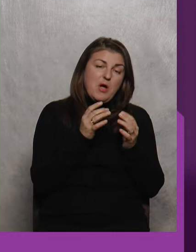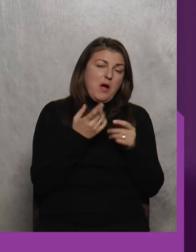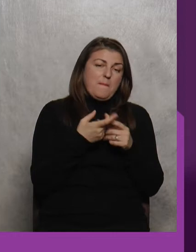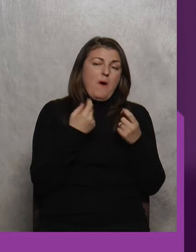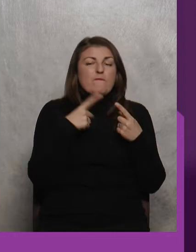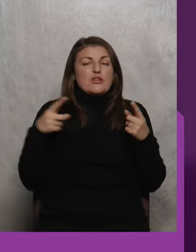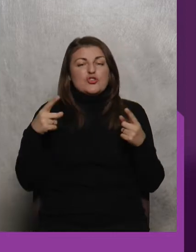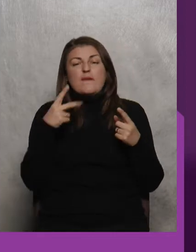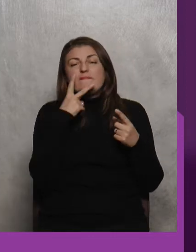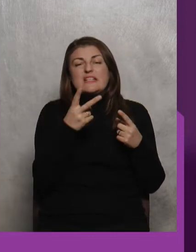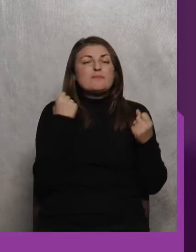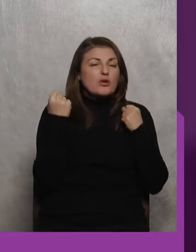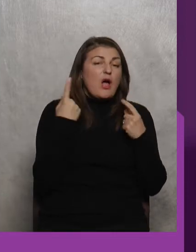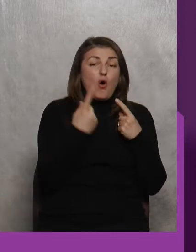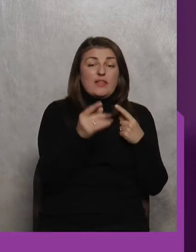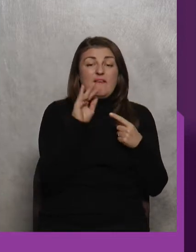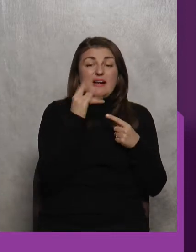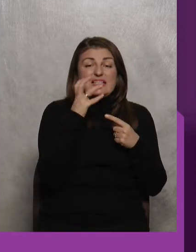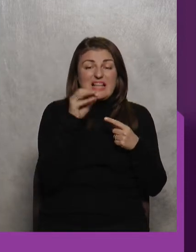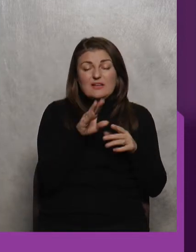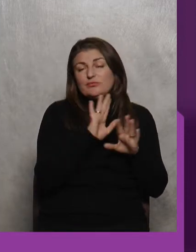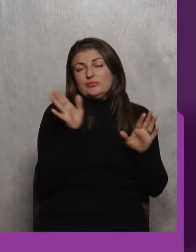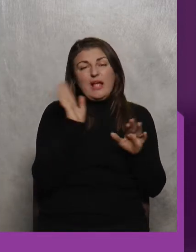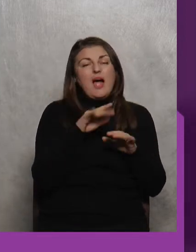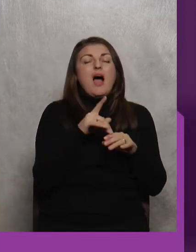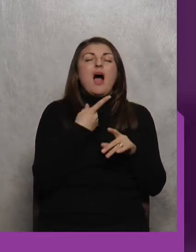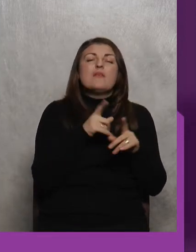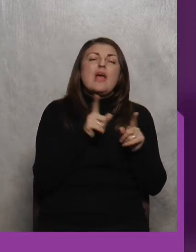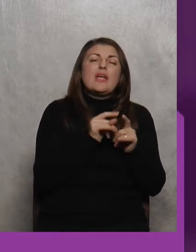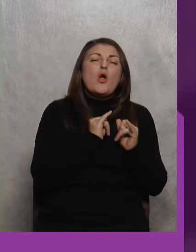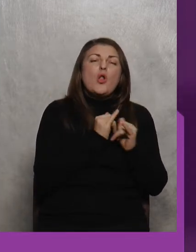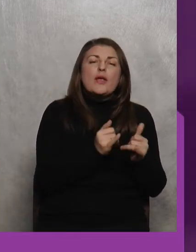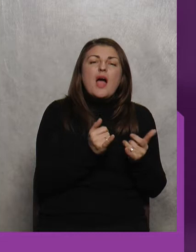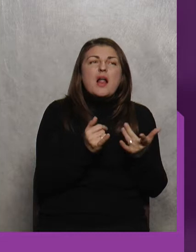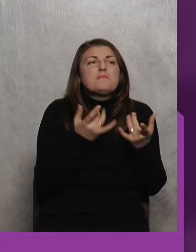видах спорту. Один фальстарт і ти вже... Ну, лояльні, тому що